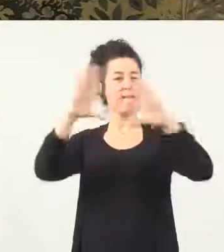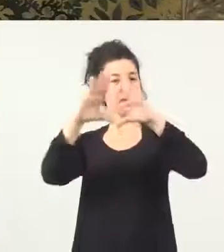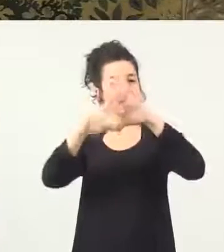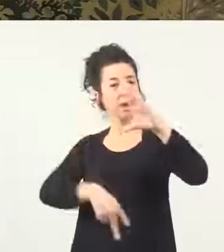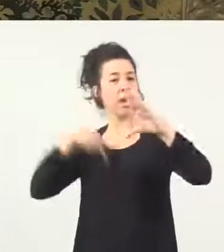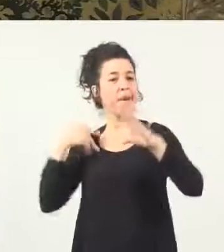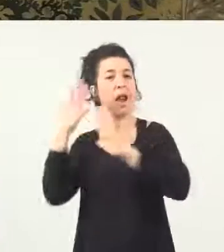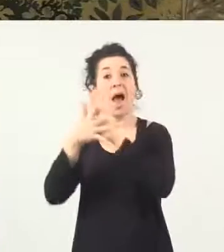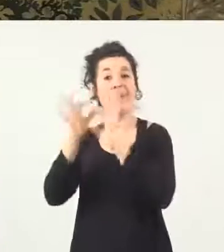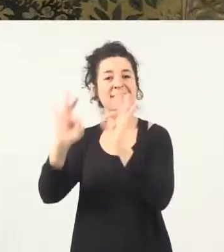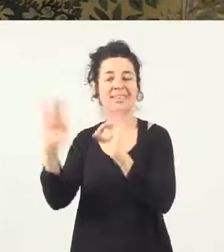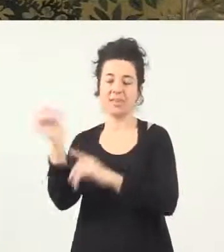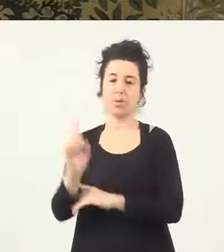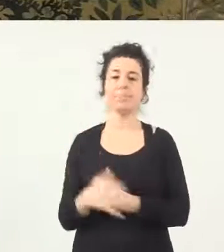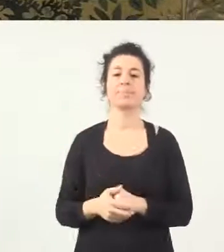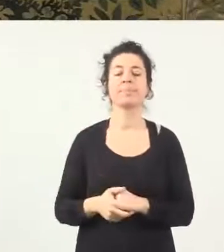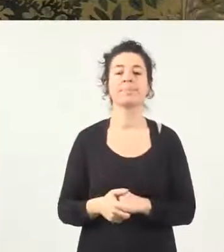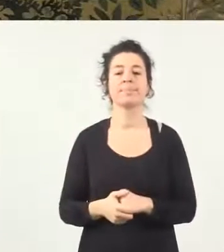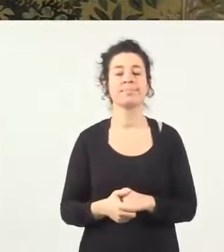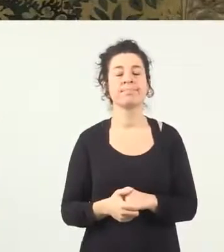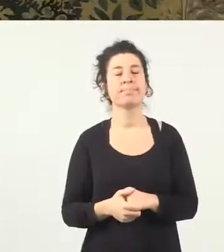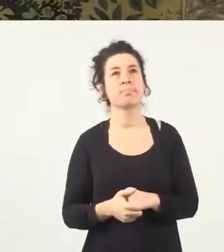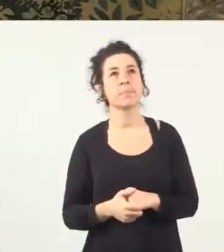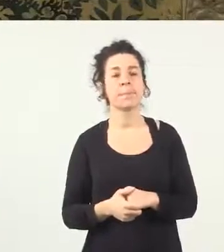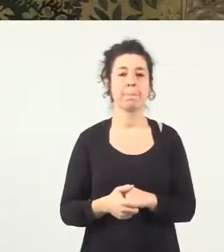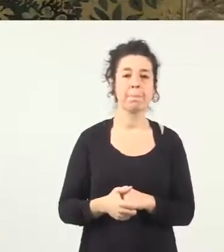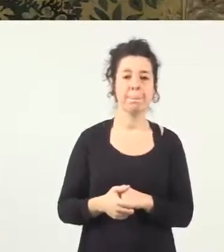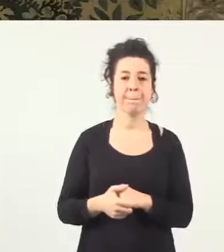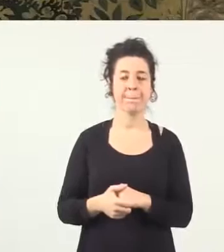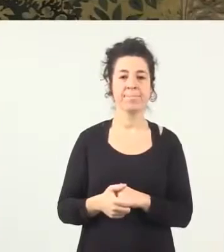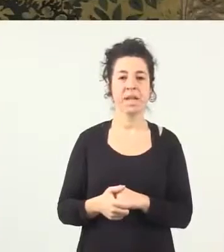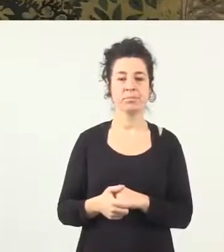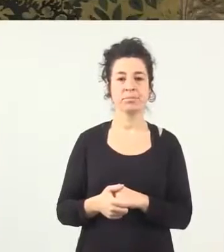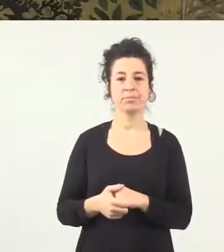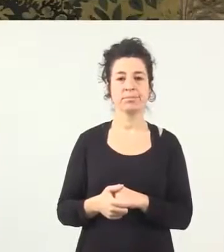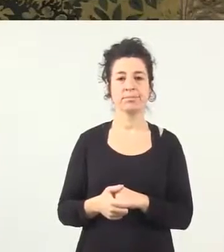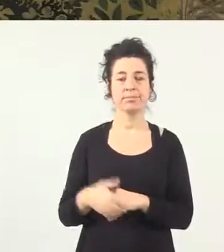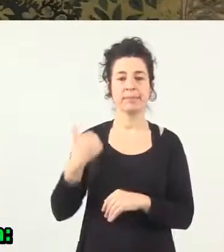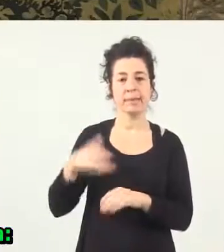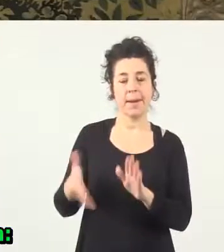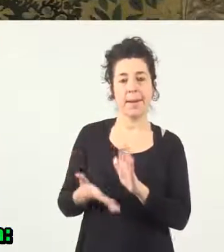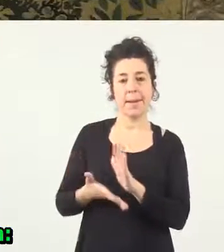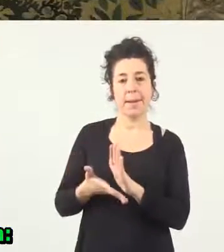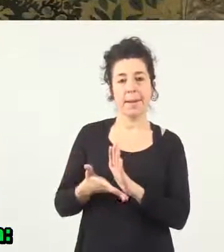feminismoa orokorrean edo esasko, ez da. Hemen daukagu, ja, pizka bat honetik bukatzeko